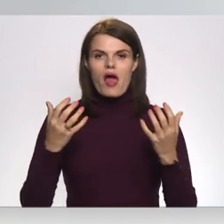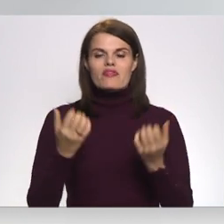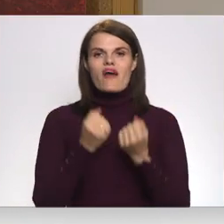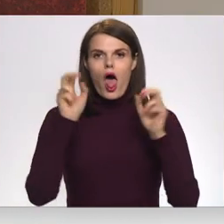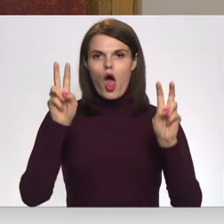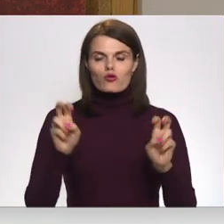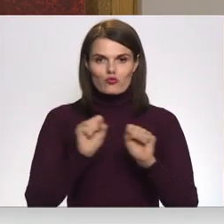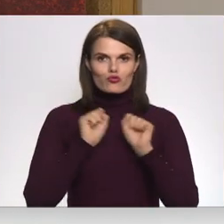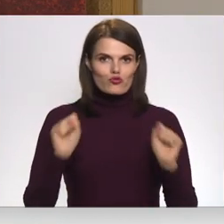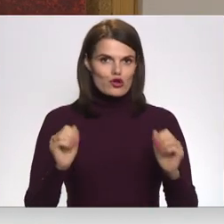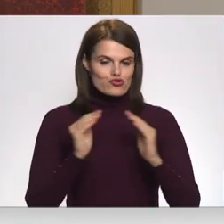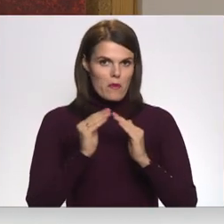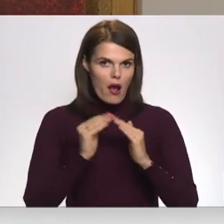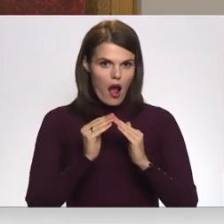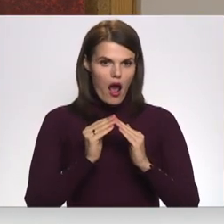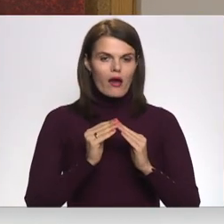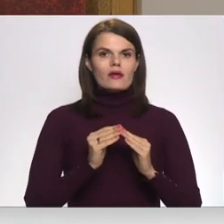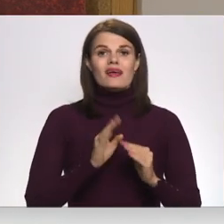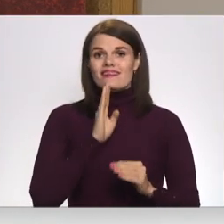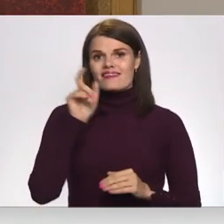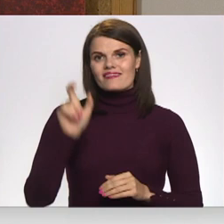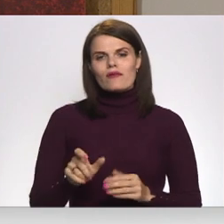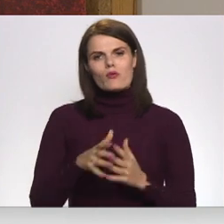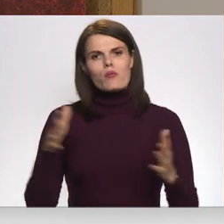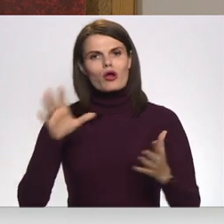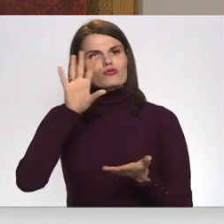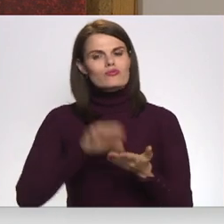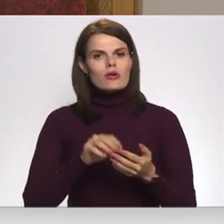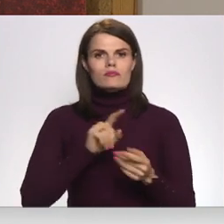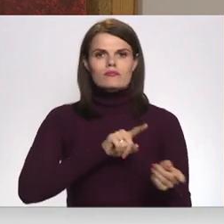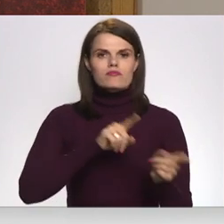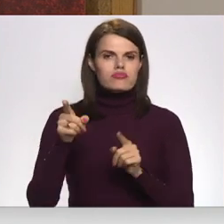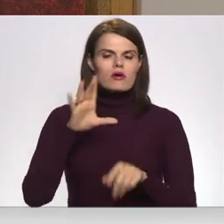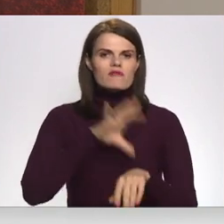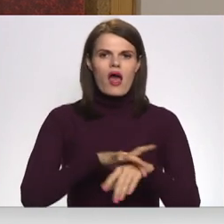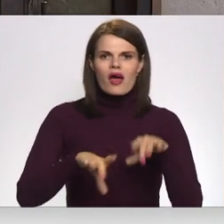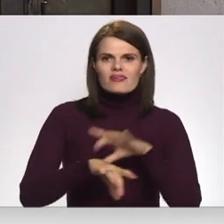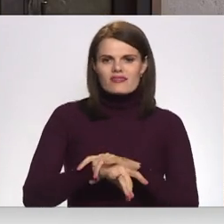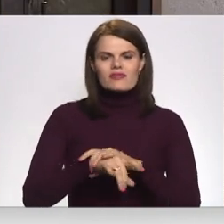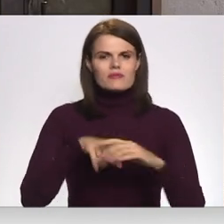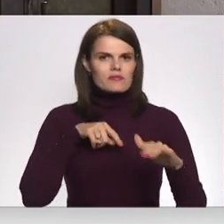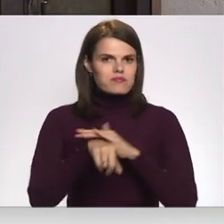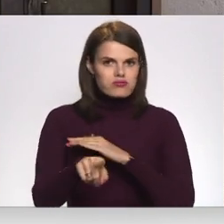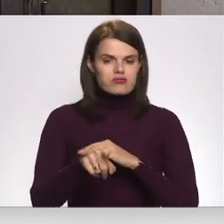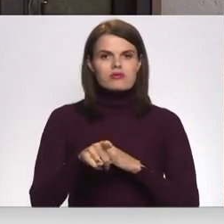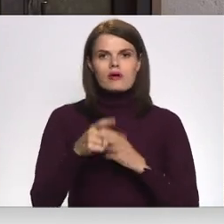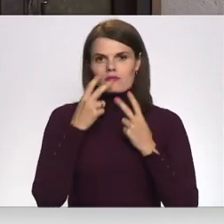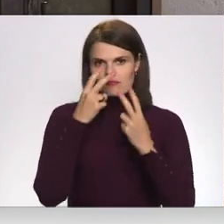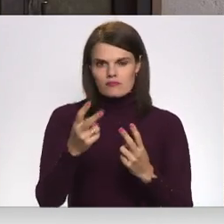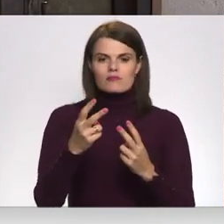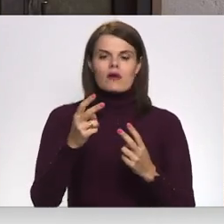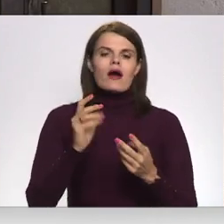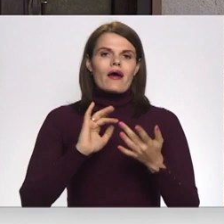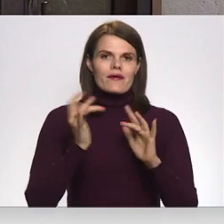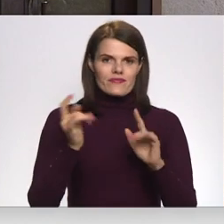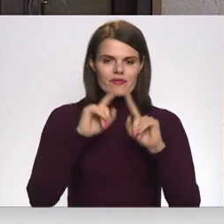drošā māja. Plašāks Ievas pieredzes stāsts par nokļūšanu verdzībā un izlaušanos no tās klausāms biedrības